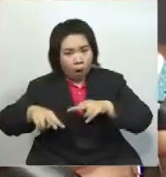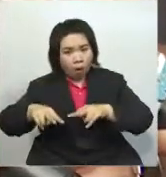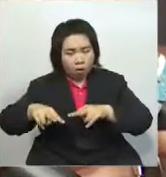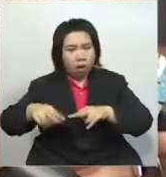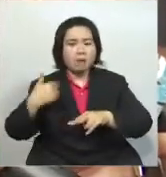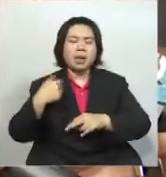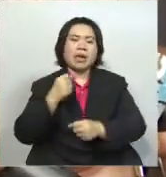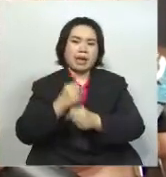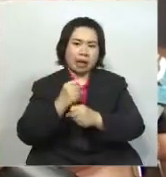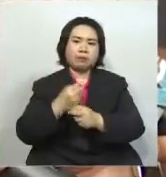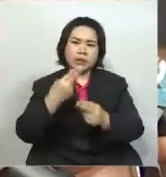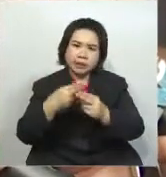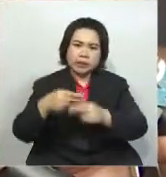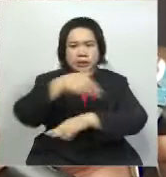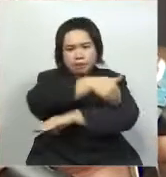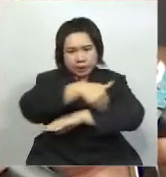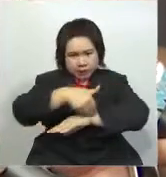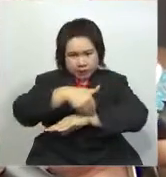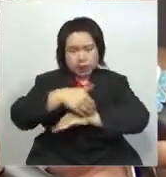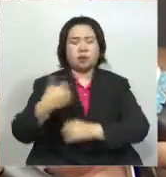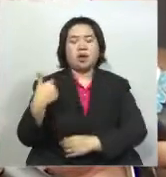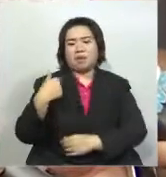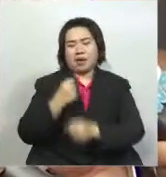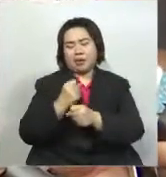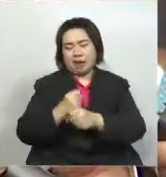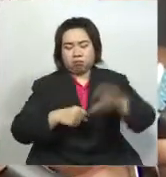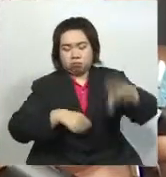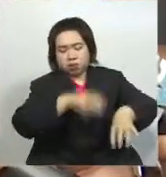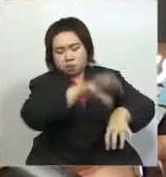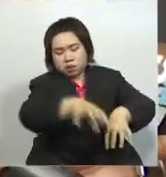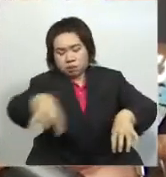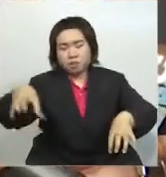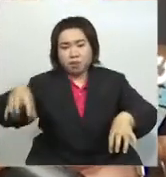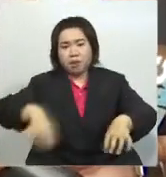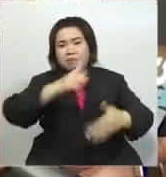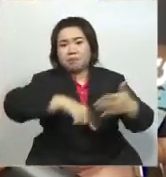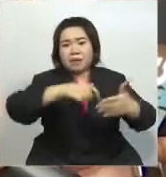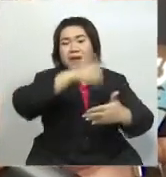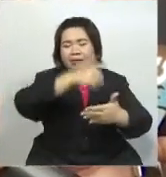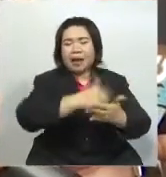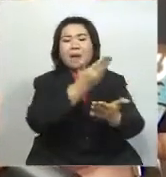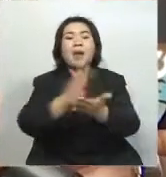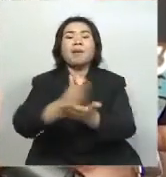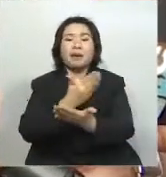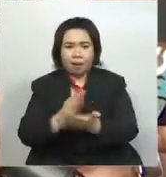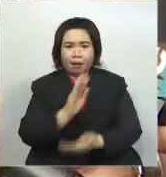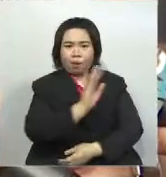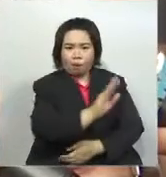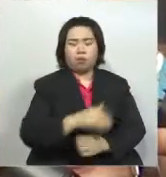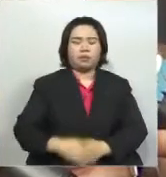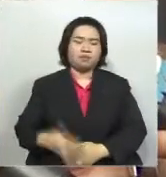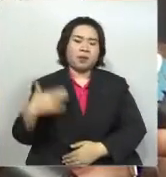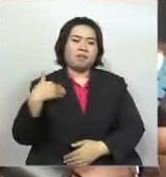ในการทำบัญชีเกี่ยวข้องในการจัดหน่วยเลือกตั้งนะครับตามหน้านะครับตามที่เขาแบ่งเขตเลือกตั้งแจ้งเจ้าบ้